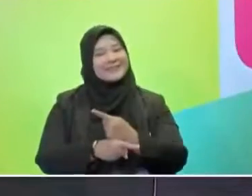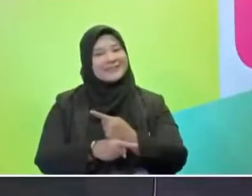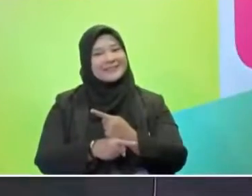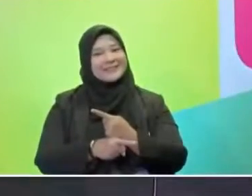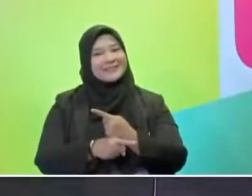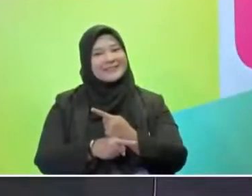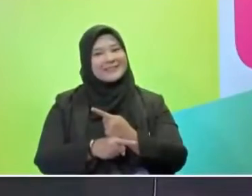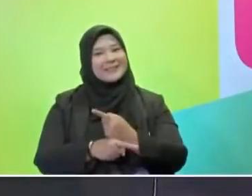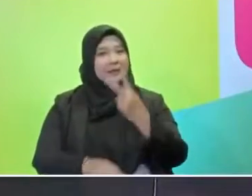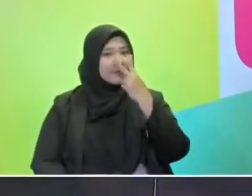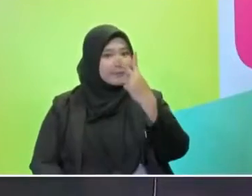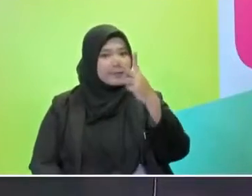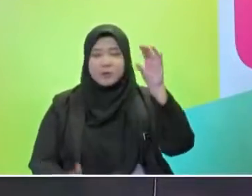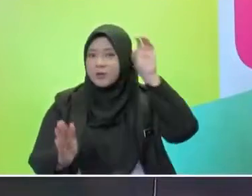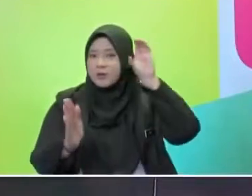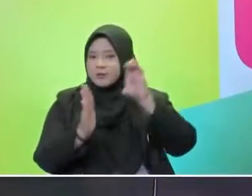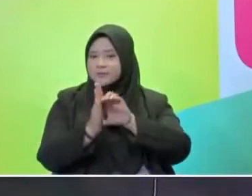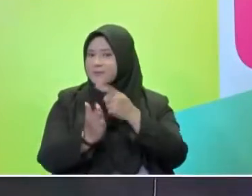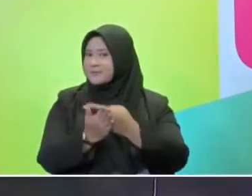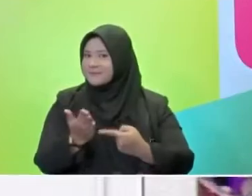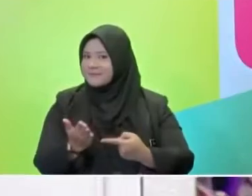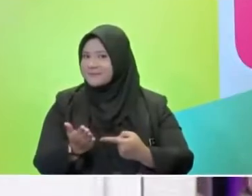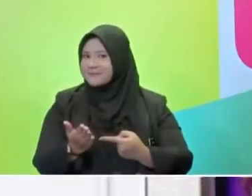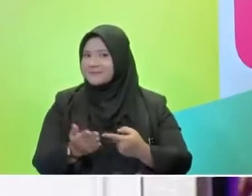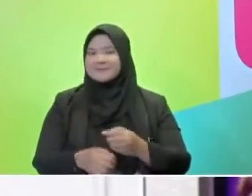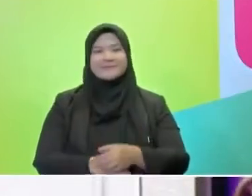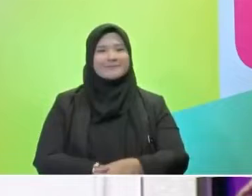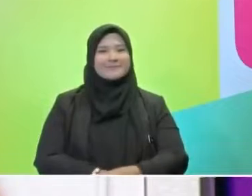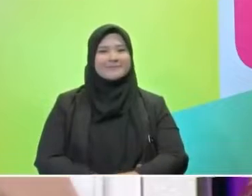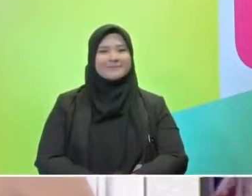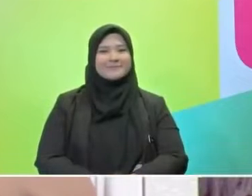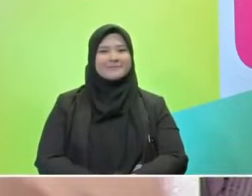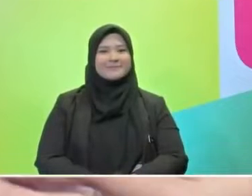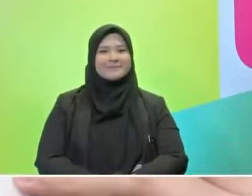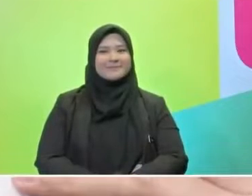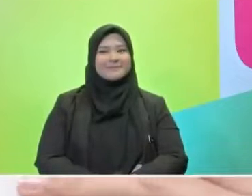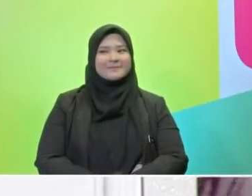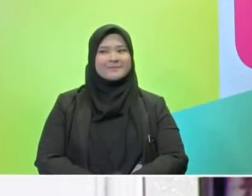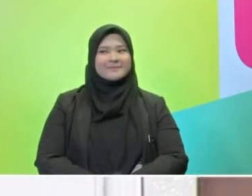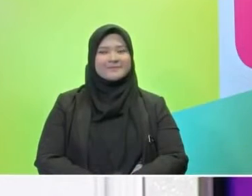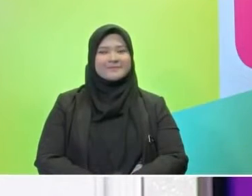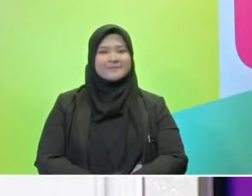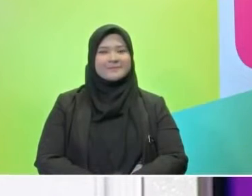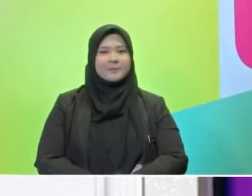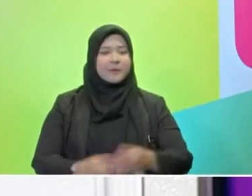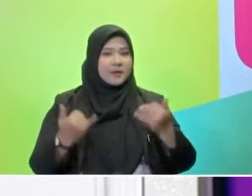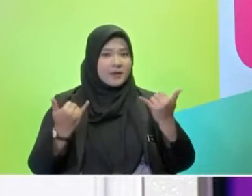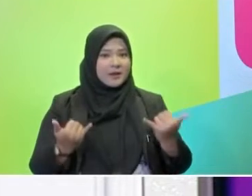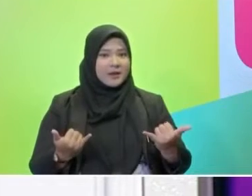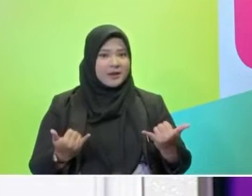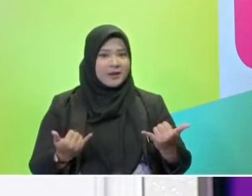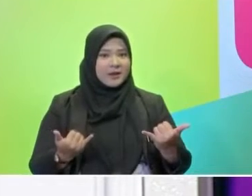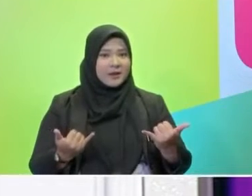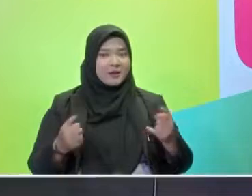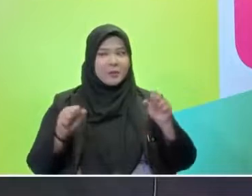Betul. Wah, seronoknya. Saya minta bantuan rakan-rakan di rumah je, cikgu. Baik. Rakan-rakan pun